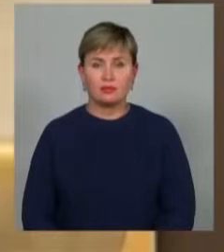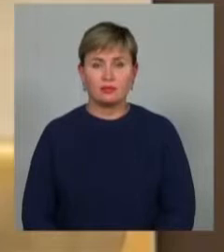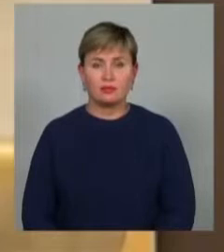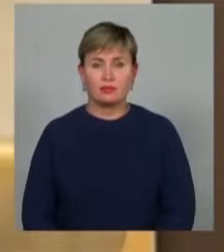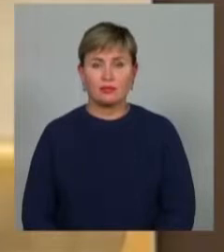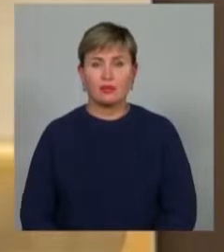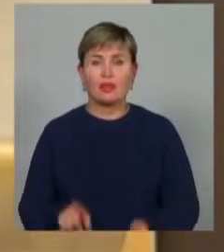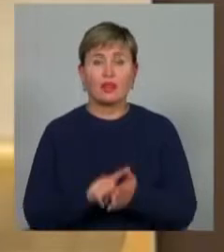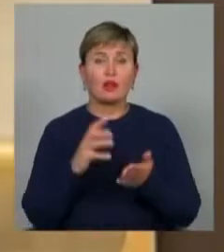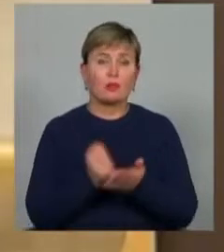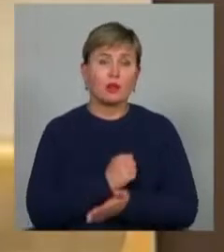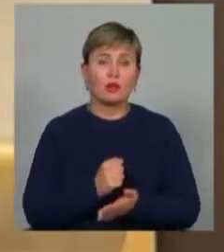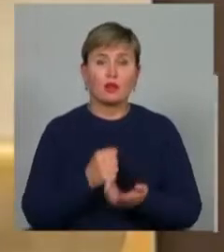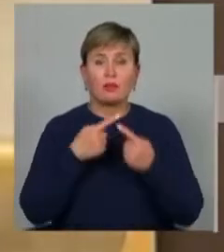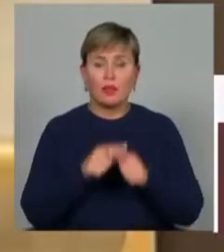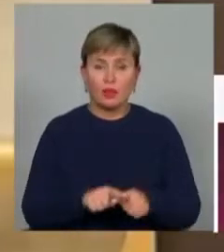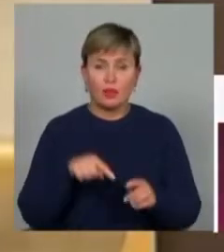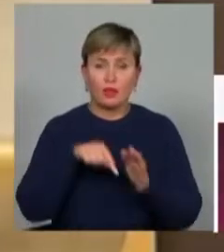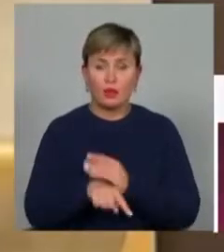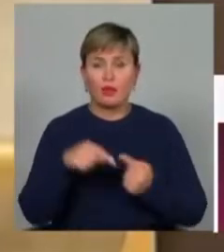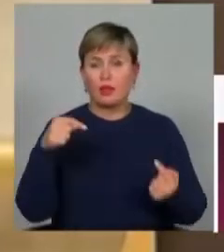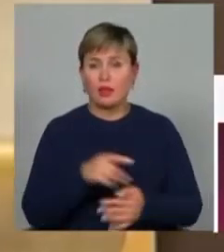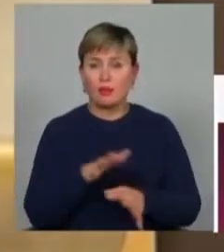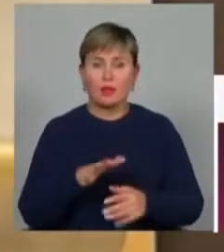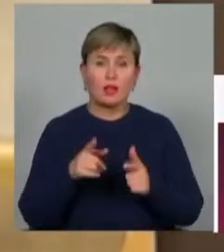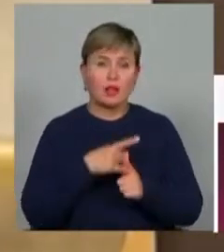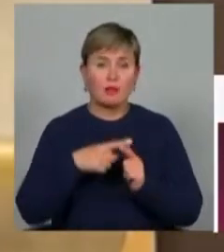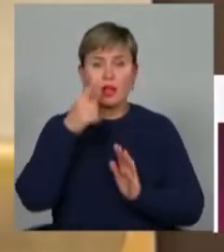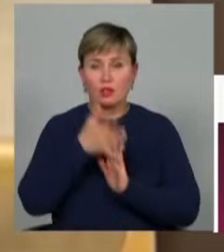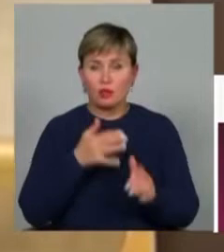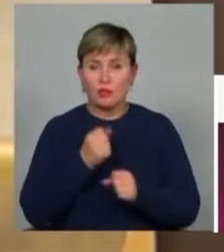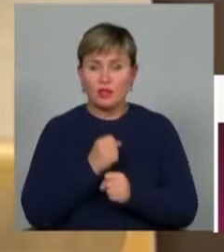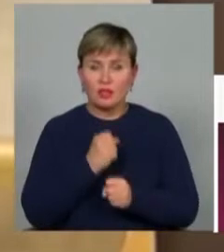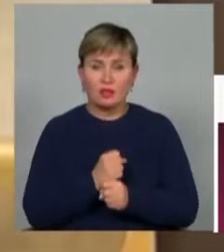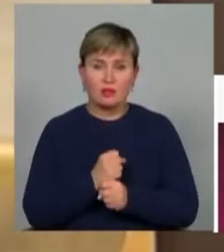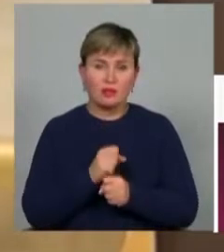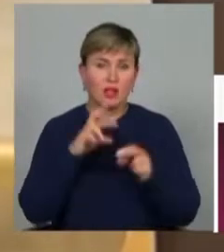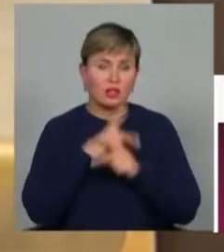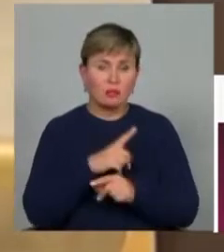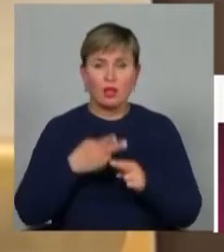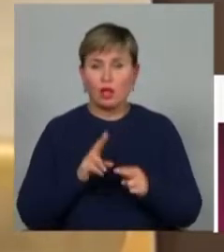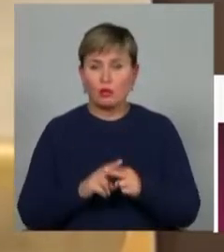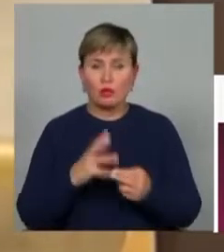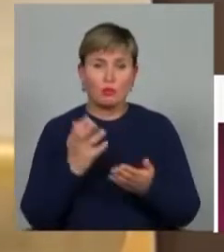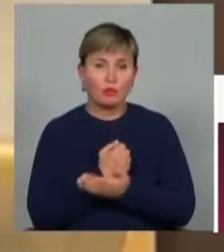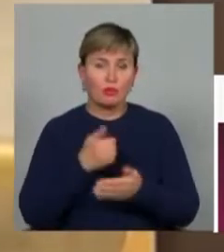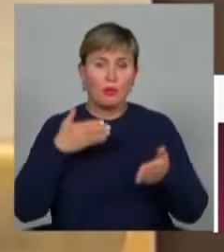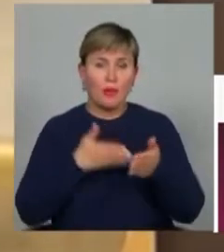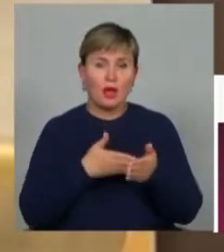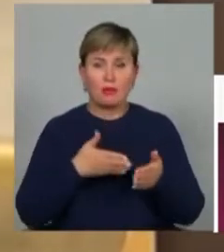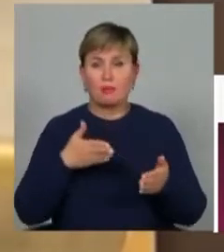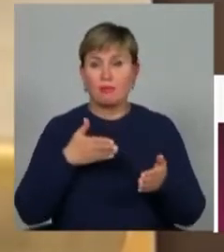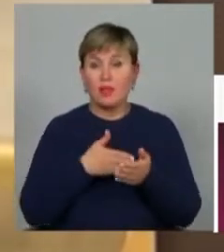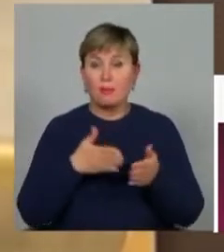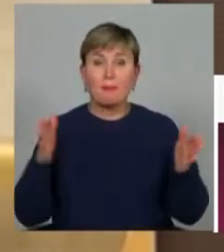Таким образом, методики банально некомпетентны, либо осознанно сделана методологическая ошибка, которая привязывает пороги к размеру